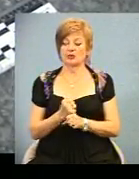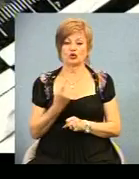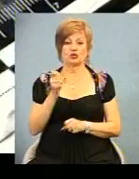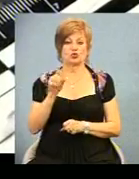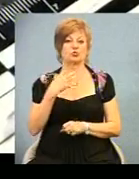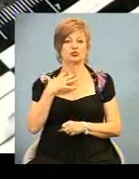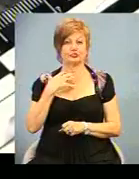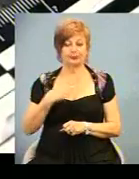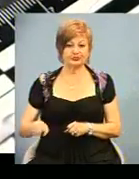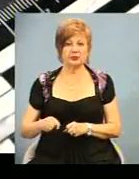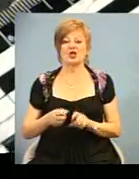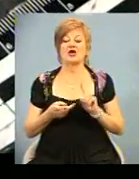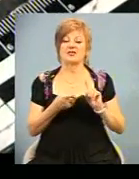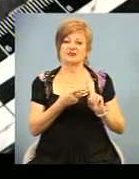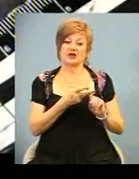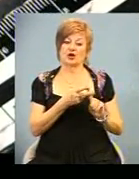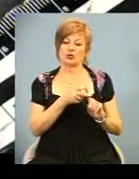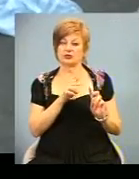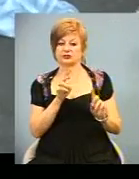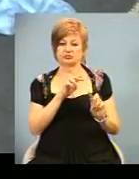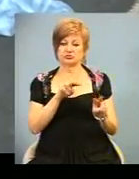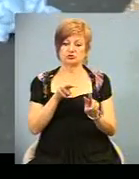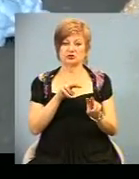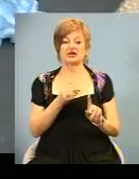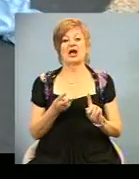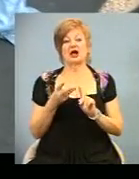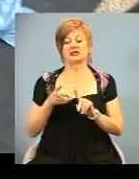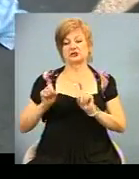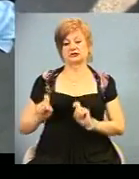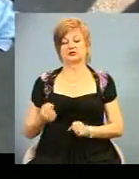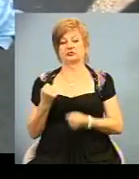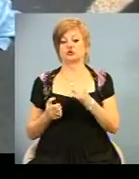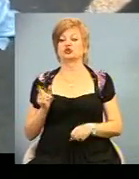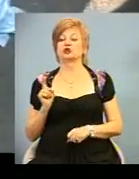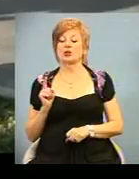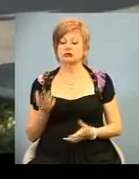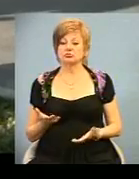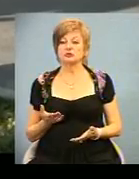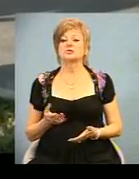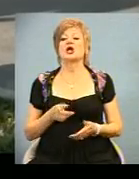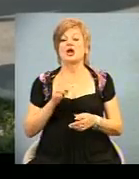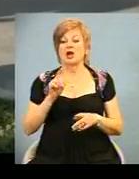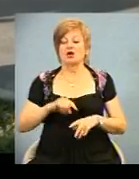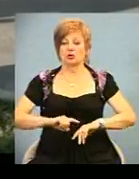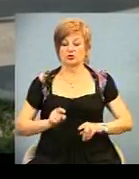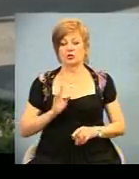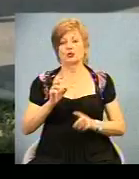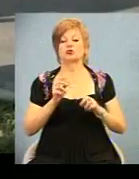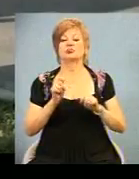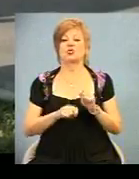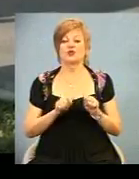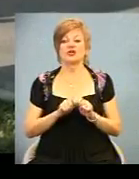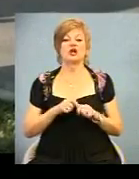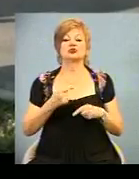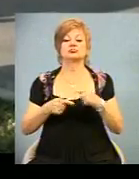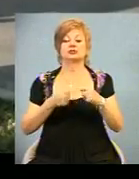золоту прикрасу з жінки, другий його страхував, третій чекав в авто. Нині триває слідство. Затриманих перевірятимуть на причетність до